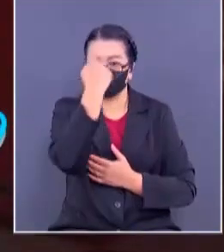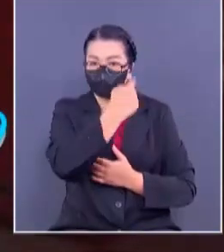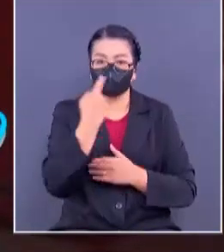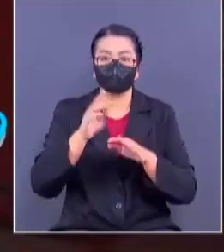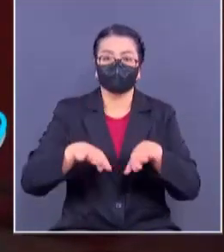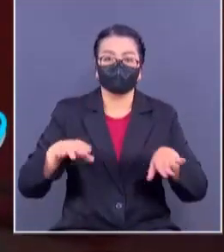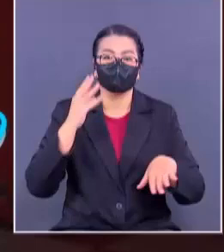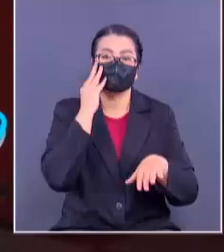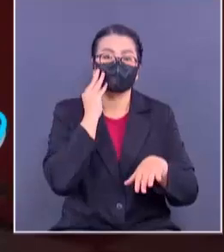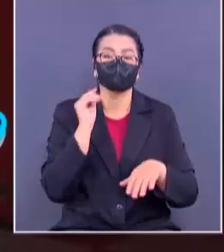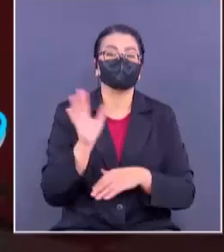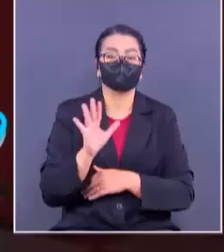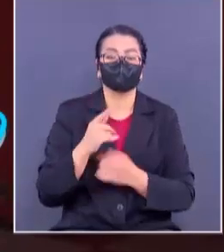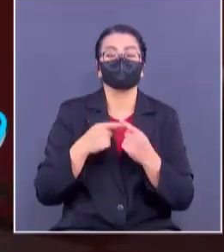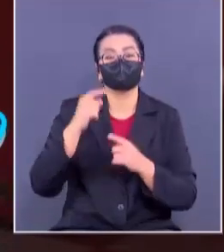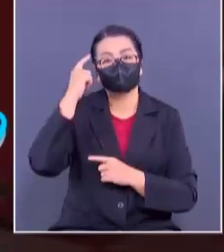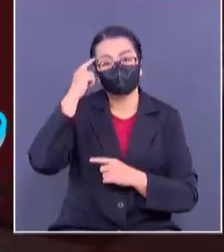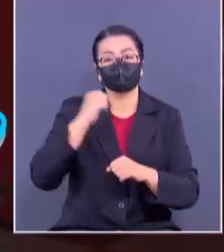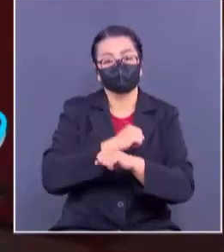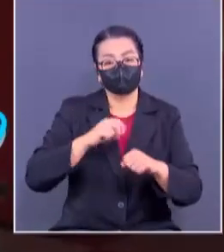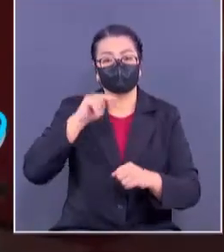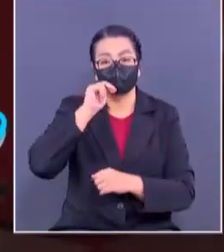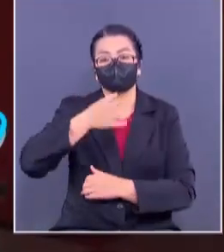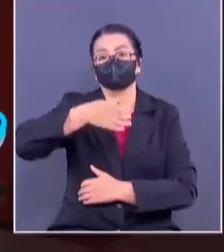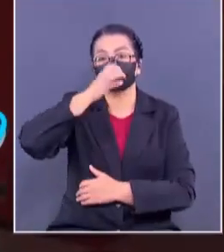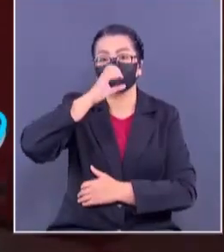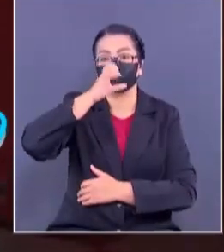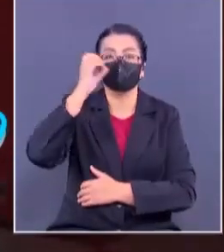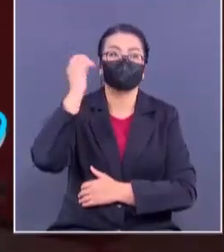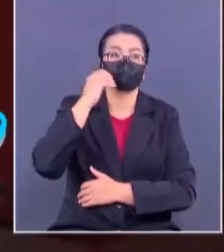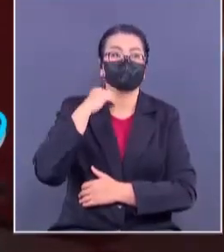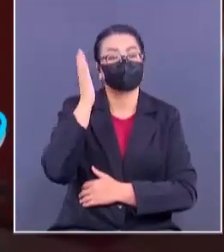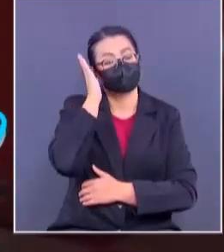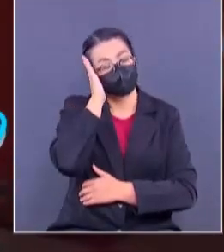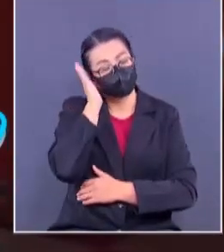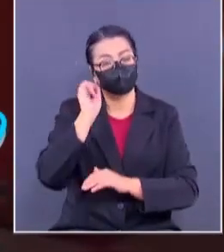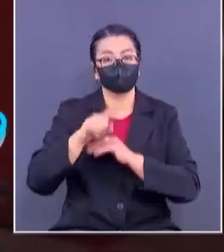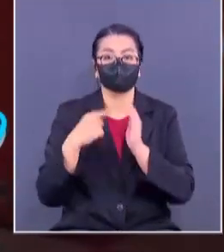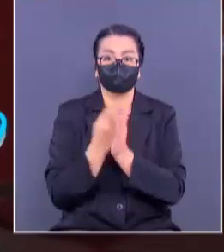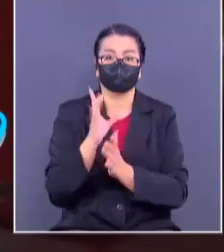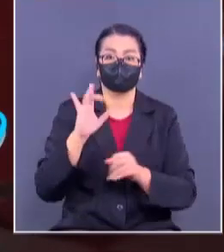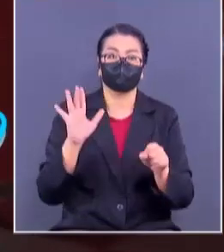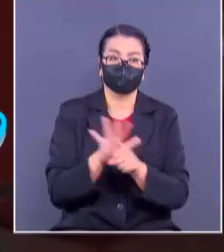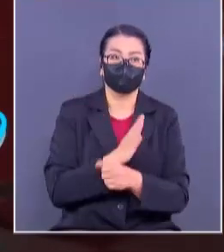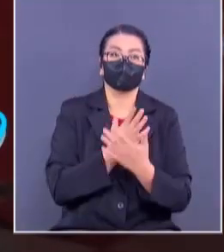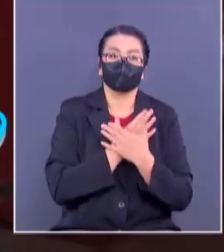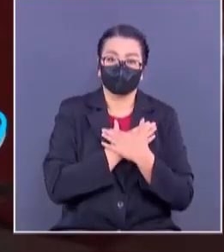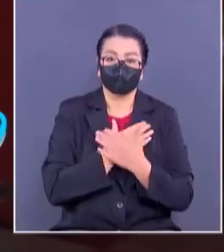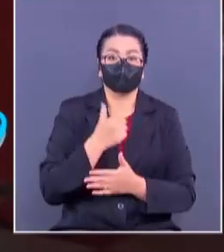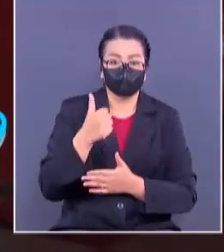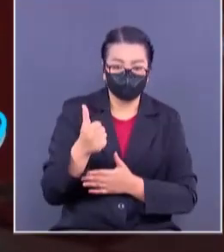ค่ะก็จริงๆก็ไม่หรอกค่ะก็อาจจะเป็นการดื่มน้ำด้วยแล้วก็เป็นคนนอน8ชั่วโมงค่ะความรักก็ดีค่ะถ้าเจอ